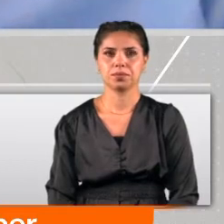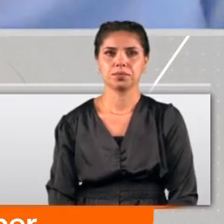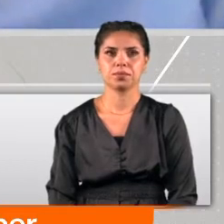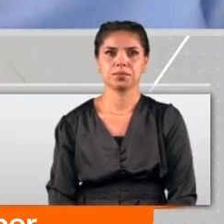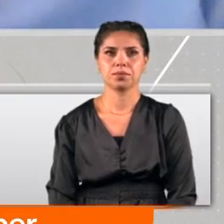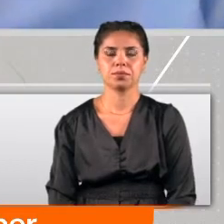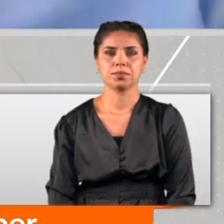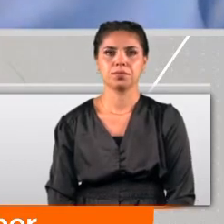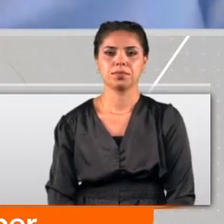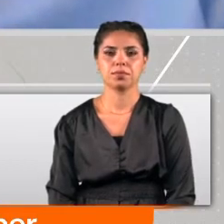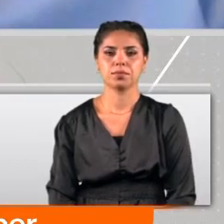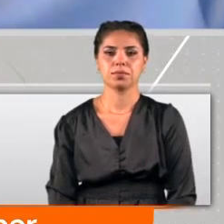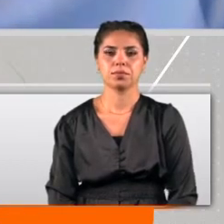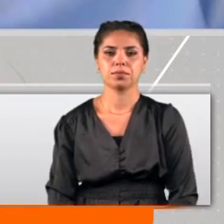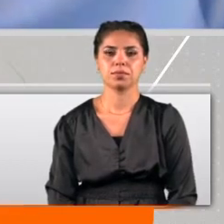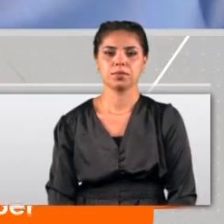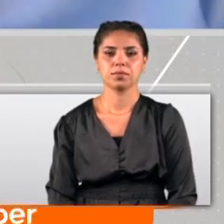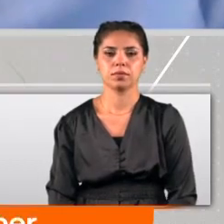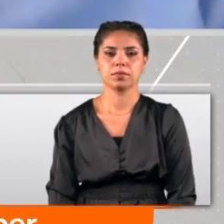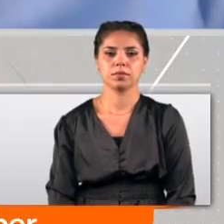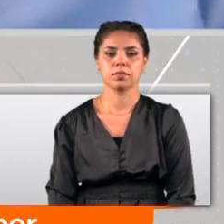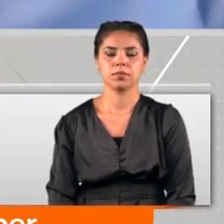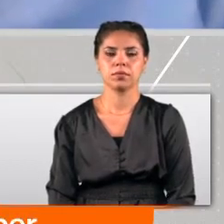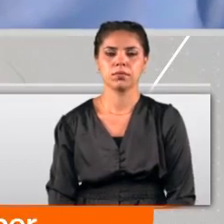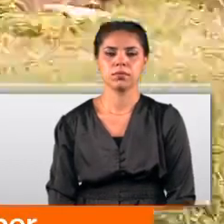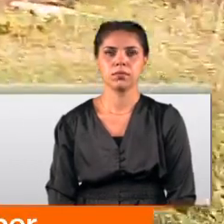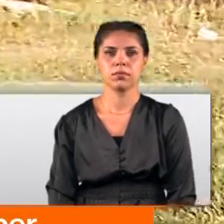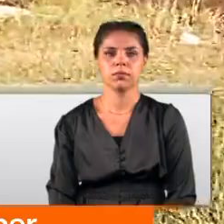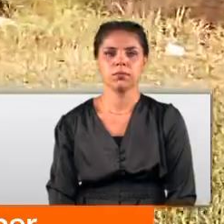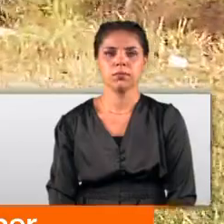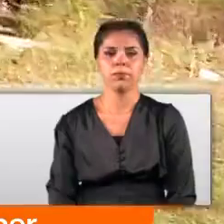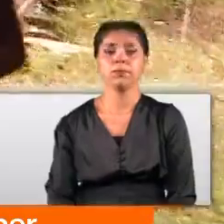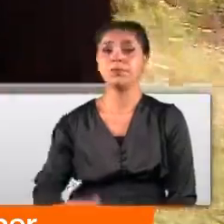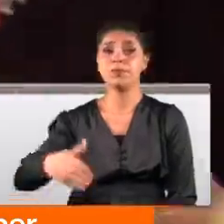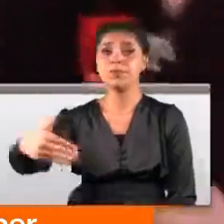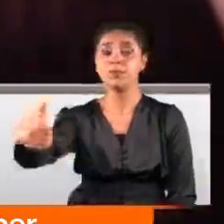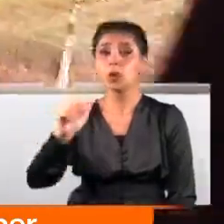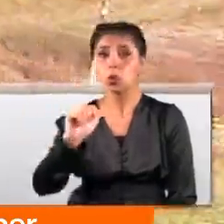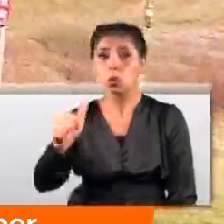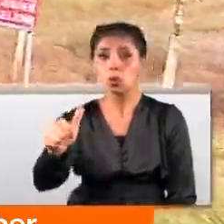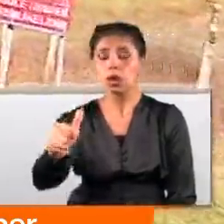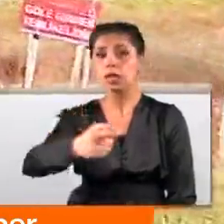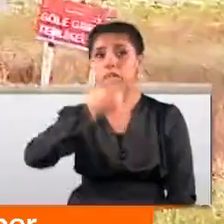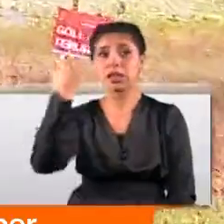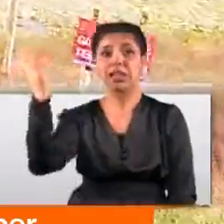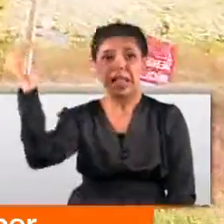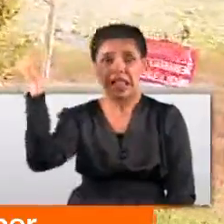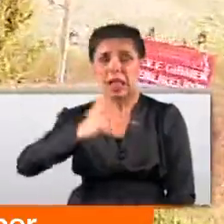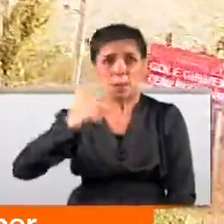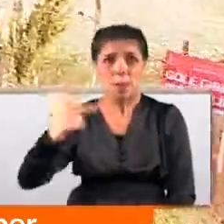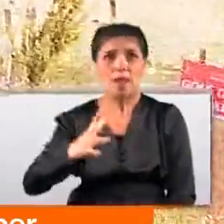150-200 bin ton su buharlaşıyor bir günde Ömerli'den. Önümüzdeki günlerde o kavurucu sıcaklar geldiğinde